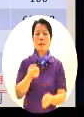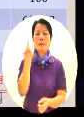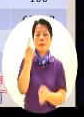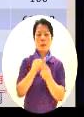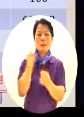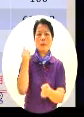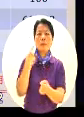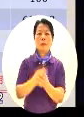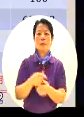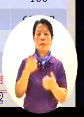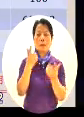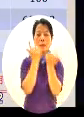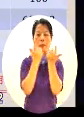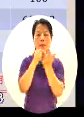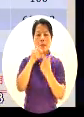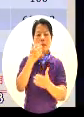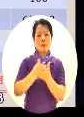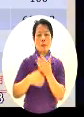有盈余了哈，